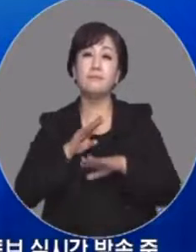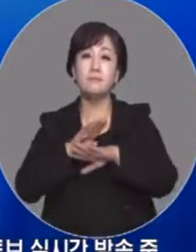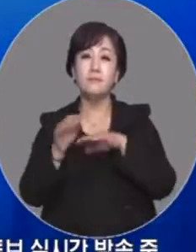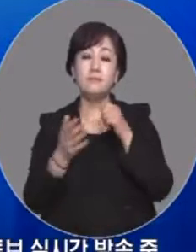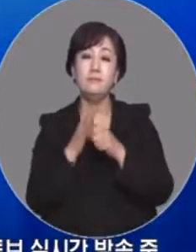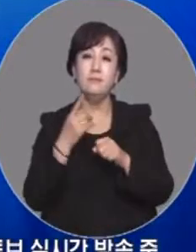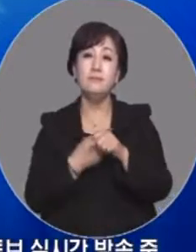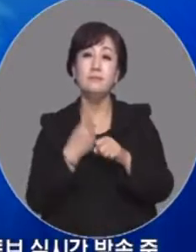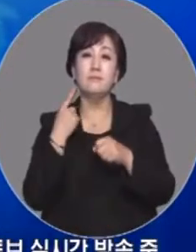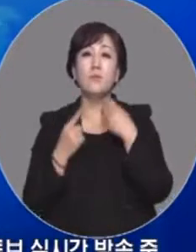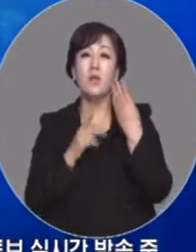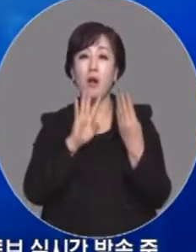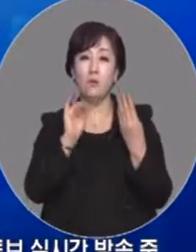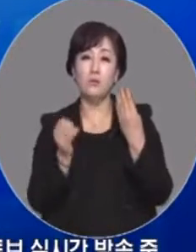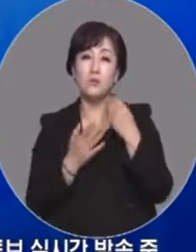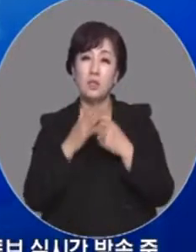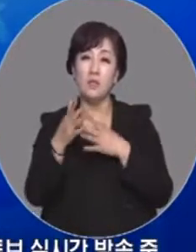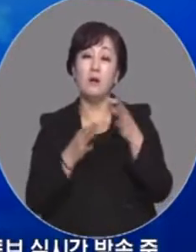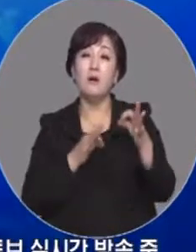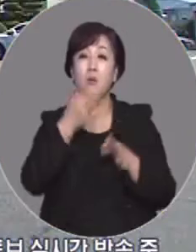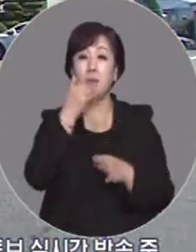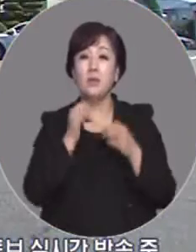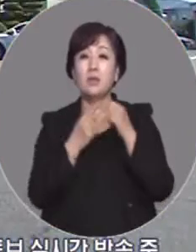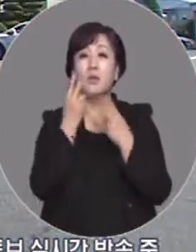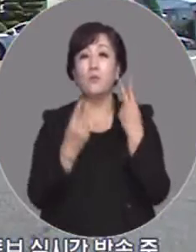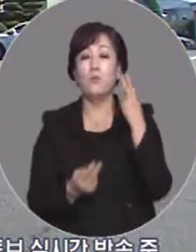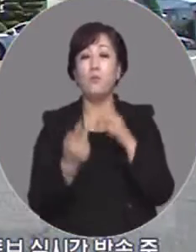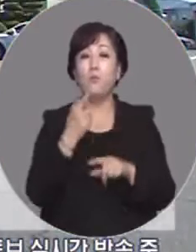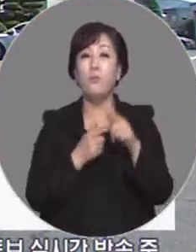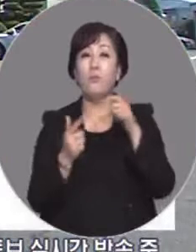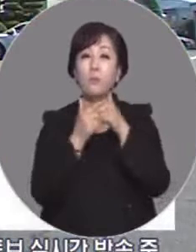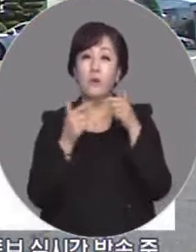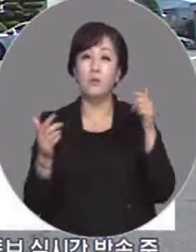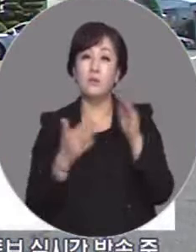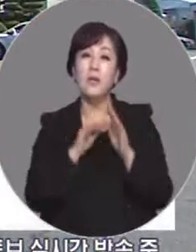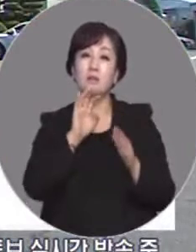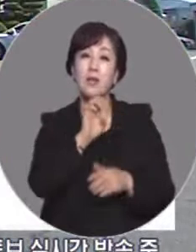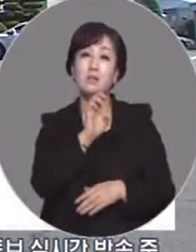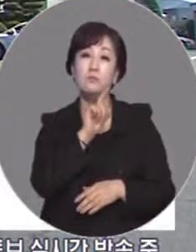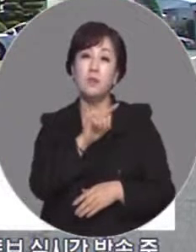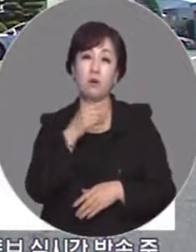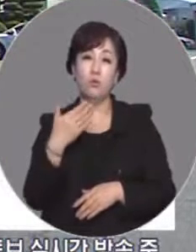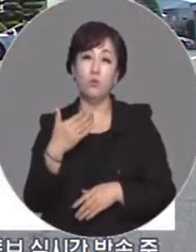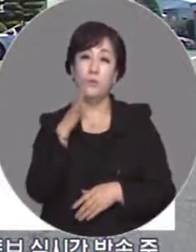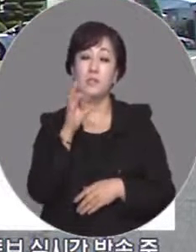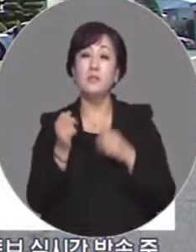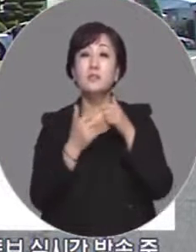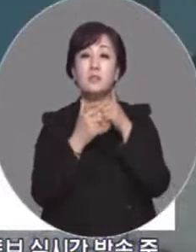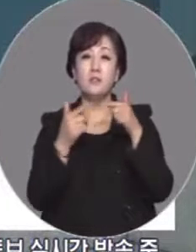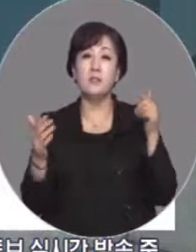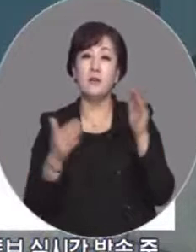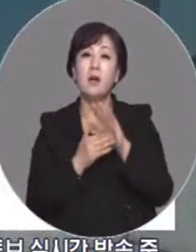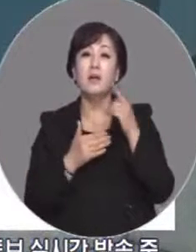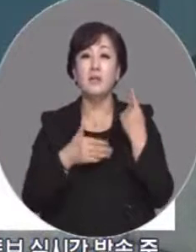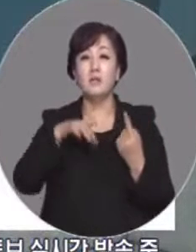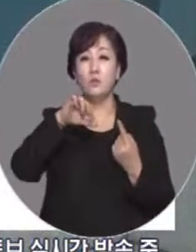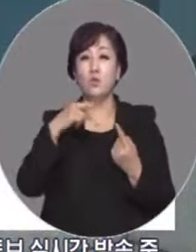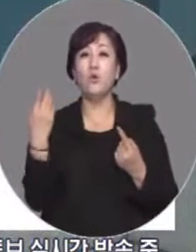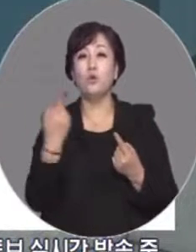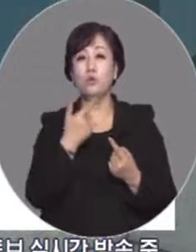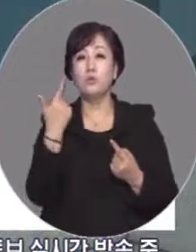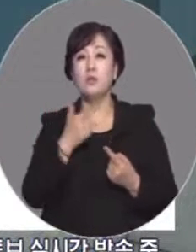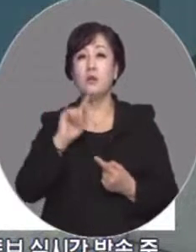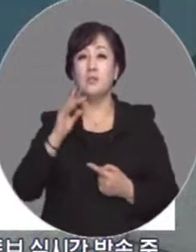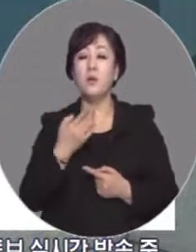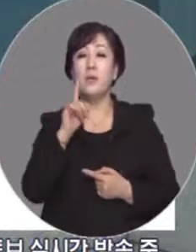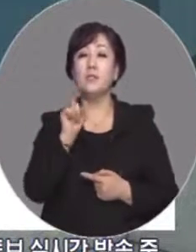현대자동차의 지난해 4분기 영업이익이 전년도 같은 기간에 비해 40.9%가 증가한 1조